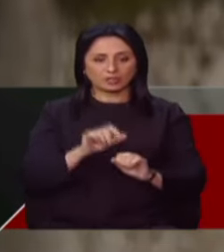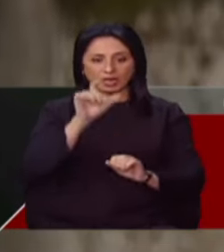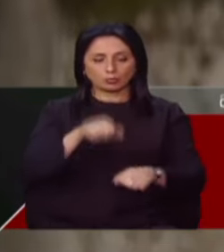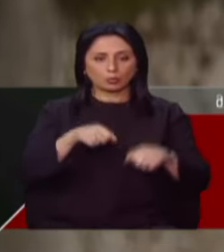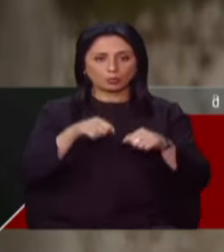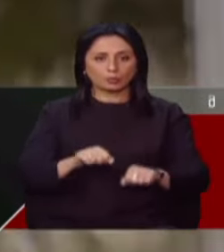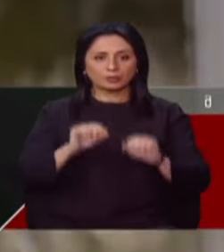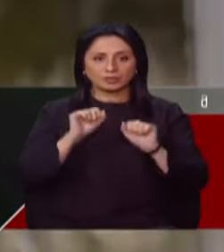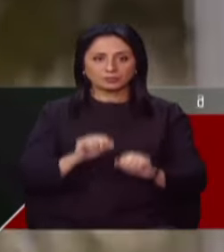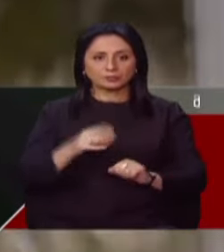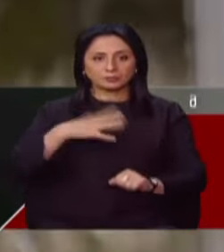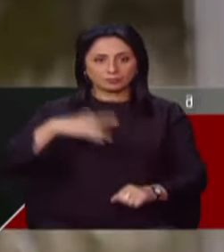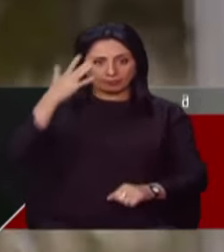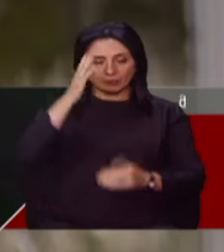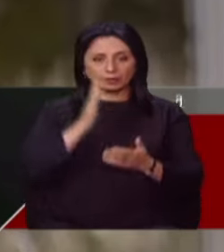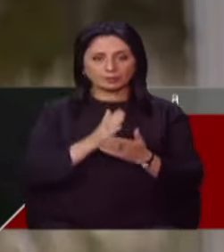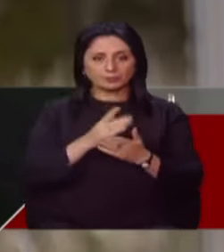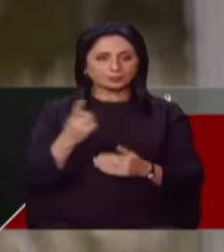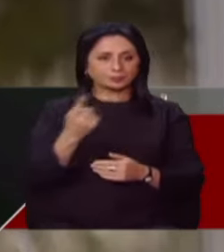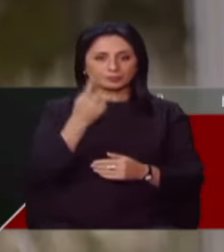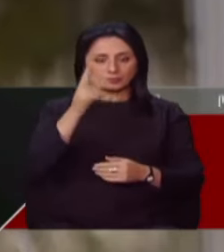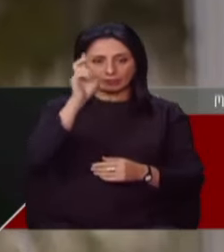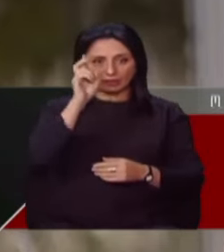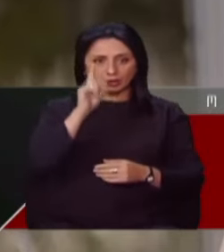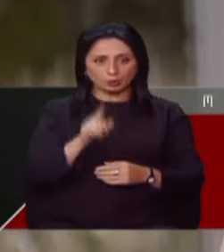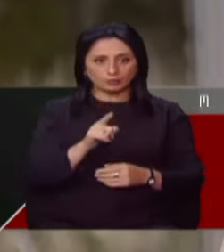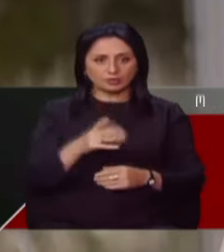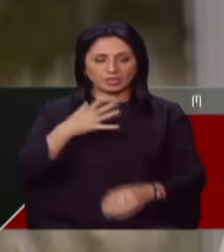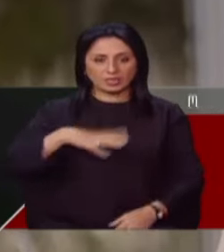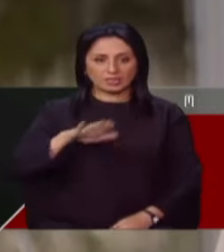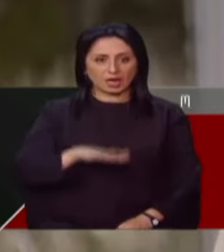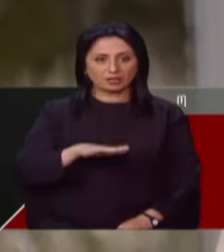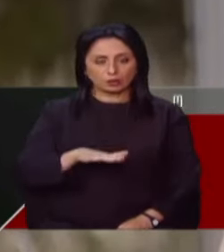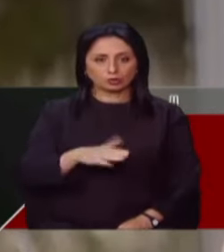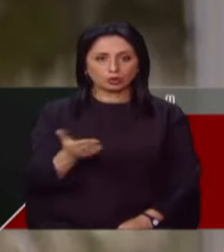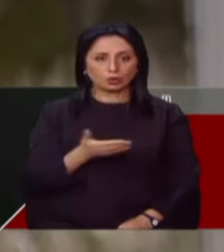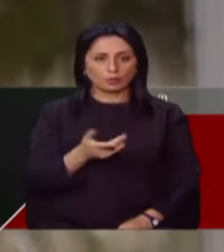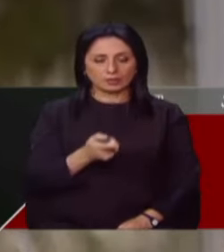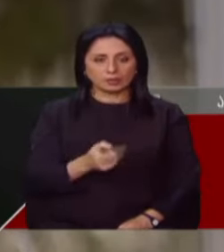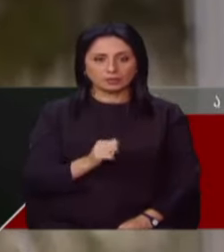ადამიანის უფლებები დაცული. ქართული ოცნება არის პირველი ხელისუფლება საქართველოში,